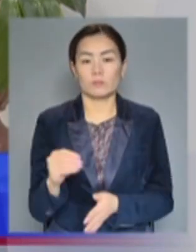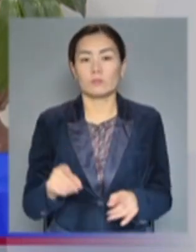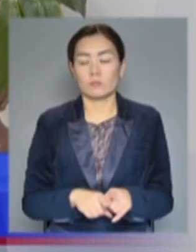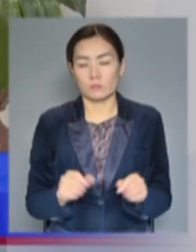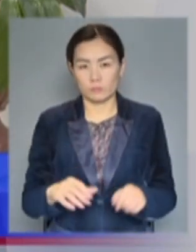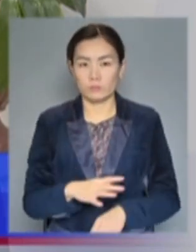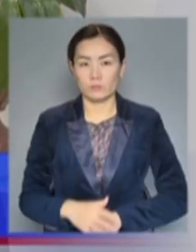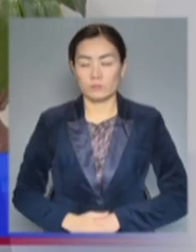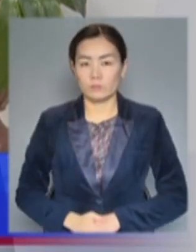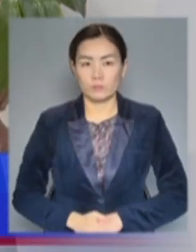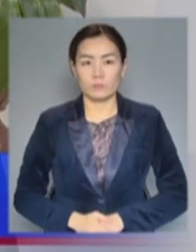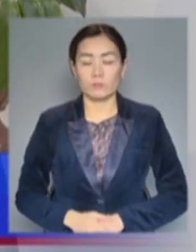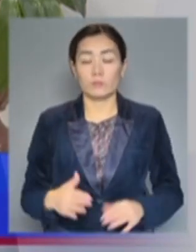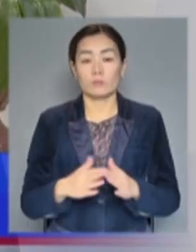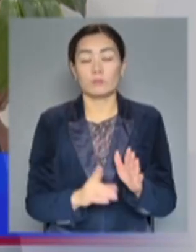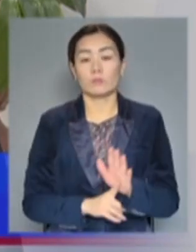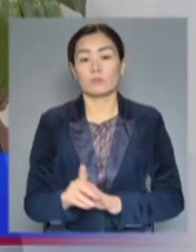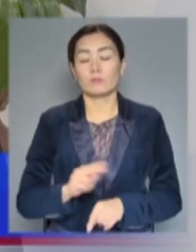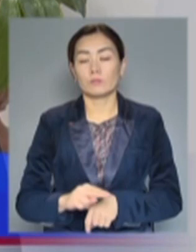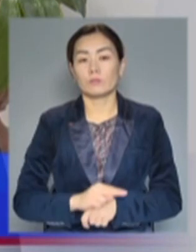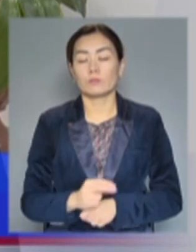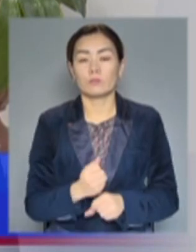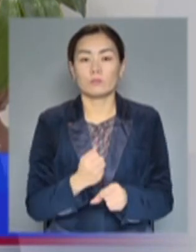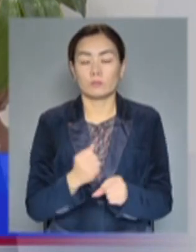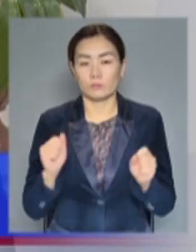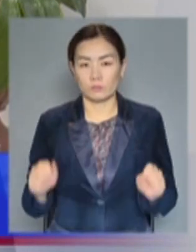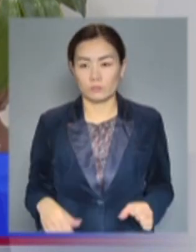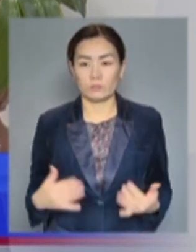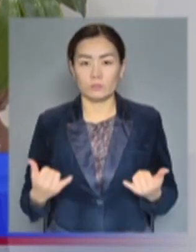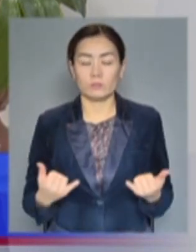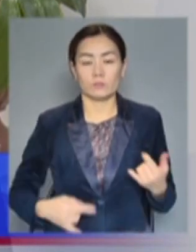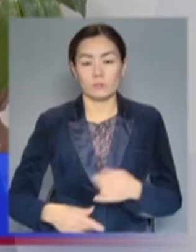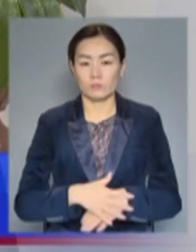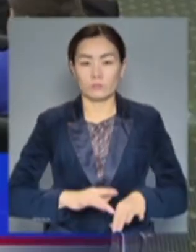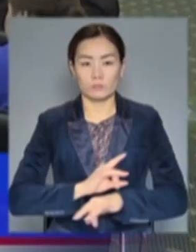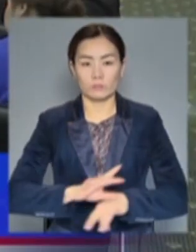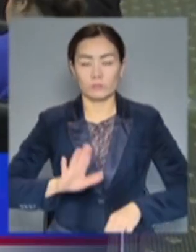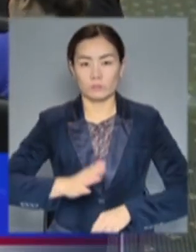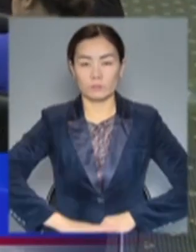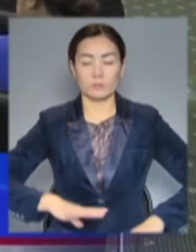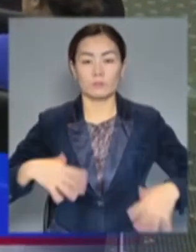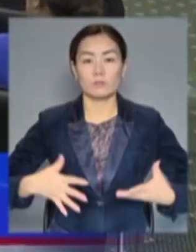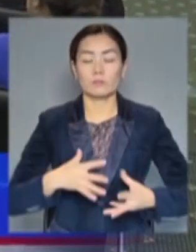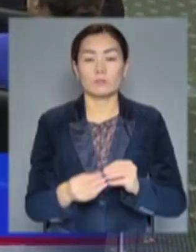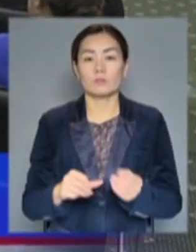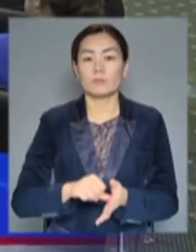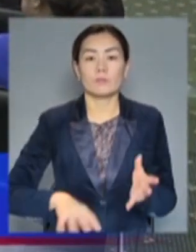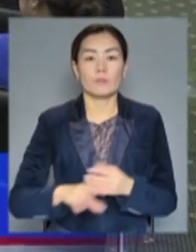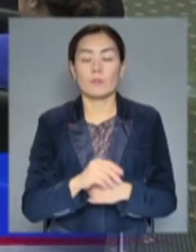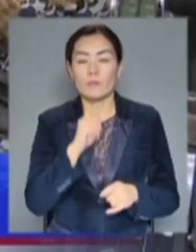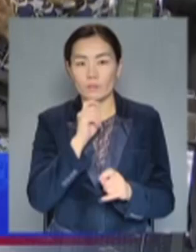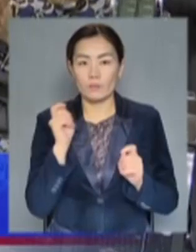алуға мүмкіншілік бар екен. Осыны үйден бастап жасауға болады. Осында қазір біз халыққа айтып жатырмыз. Семинар соңында